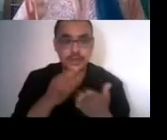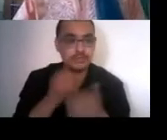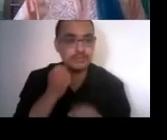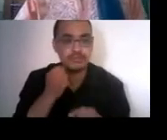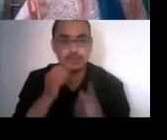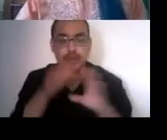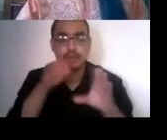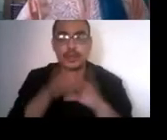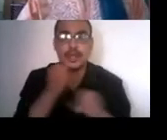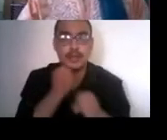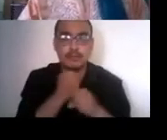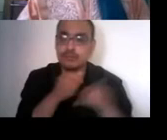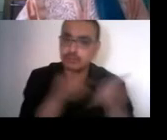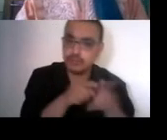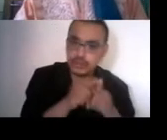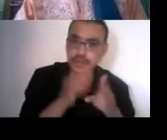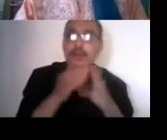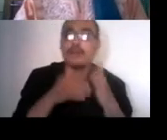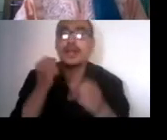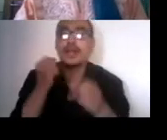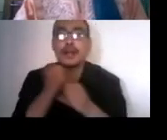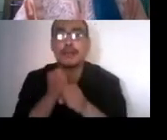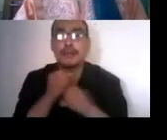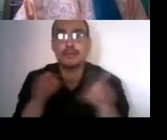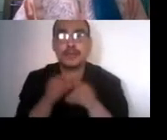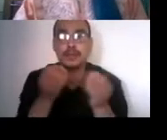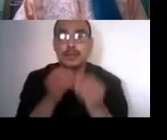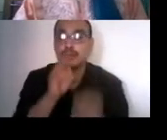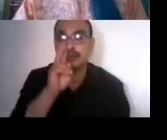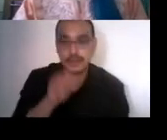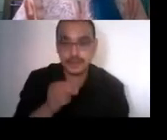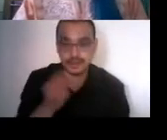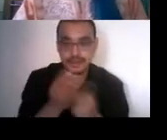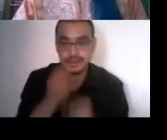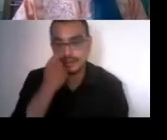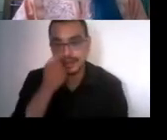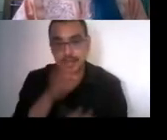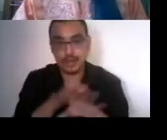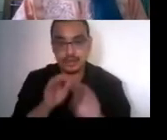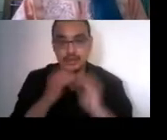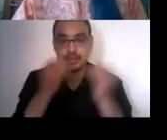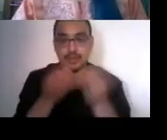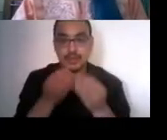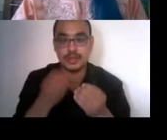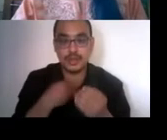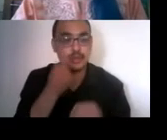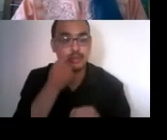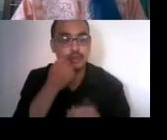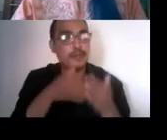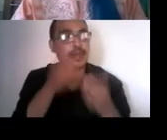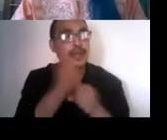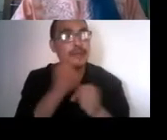गर्ने घर बाहिरको काम पनि गर्नुपर्ने होइन जस्तै महिलाहरू हाम्रो समाजले दिएको त पुरुष भनेको बाहिरको काम गरेर